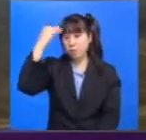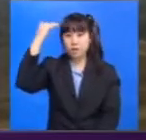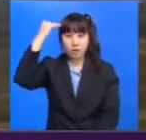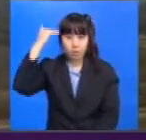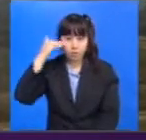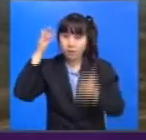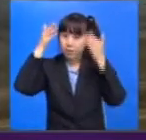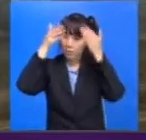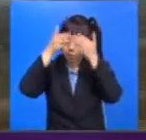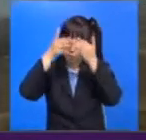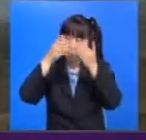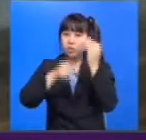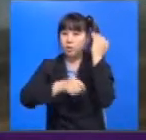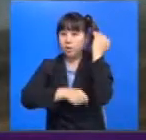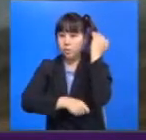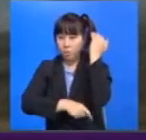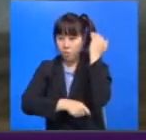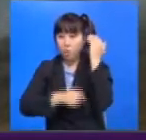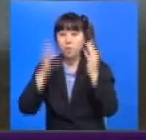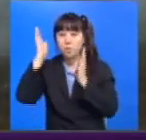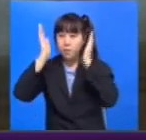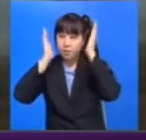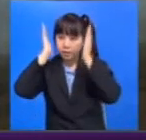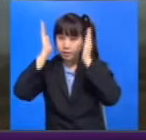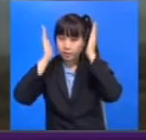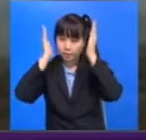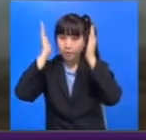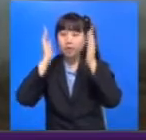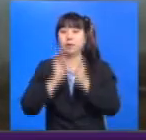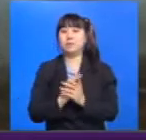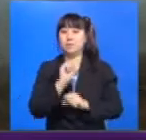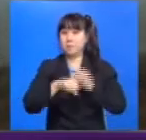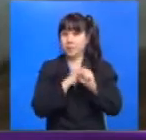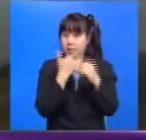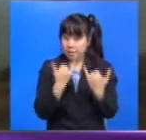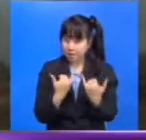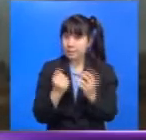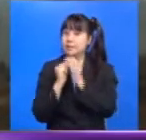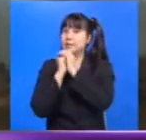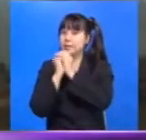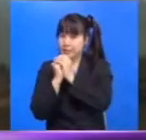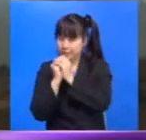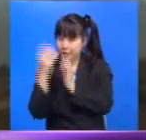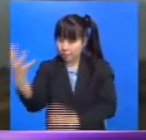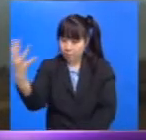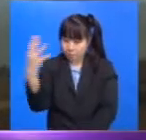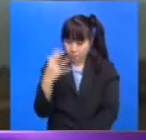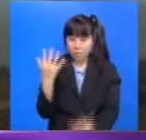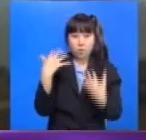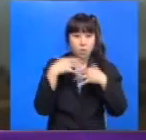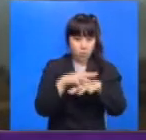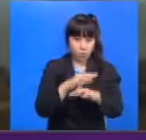ลีใต้ อิโดนิเซีย ซิคโปร มาเลเซียและในปีนี้ จีนได้จดกำลงพลเข้าร่วมการฝึกเป็ครั้งแรก